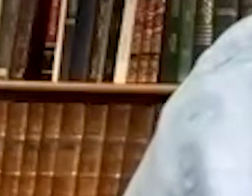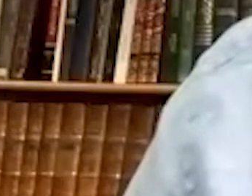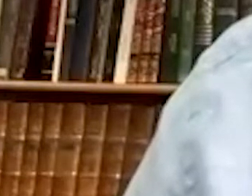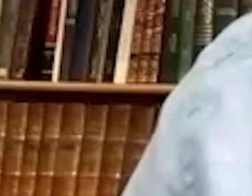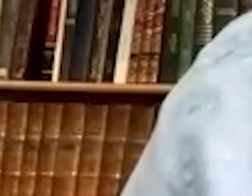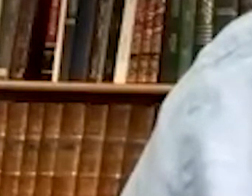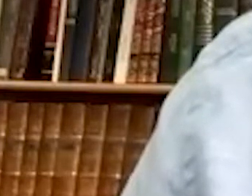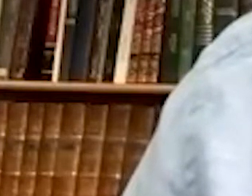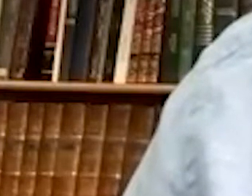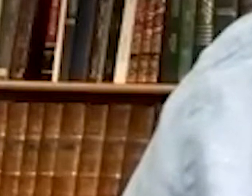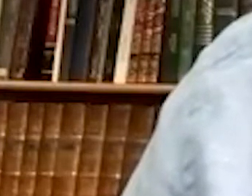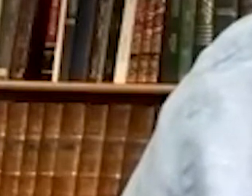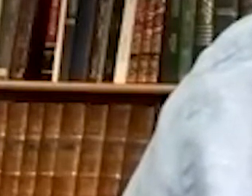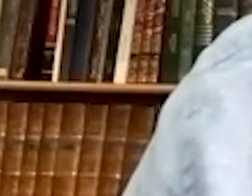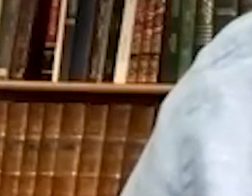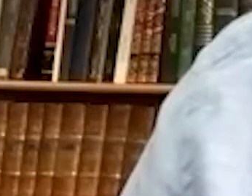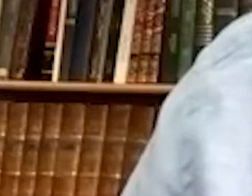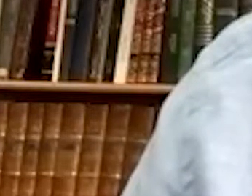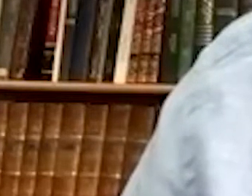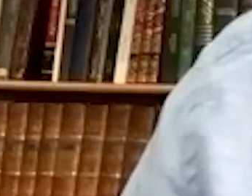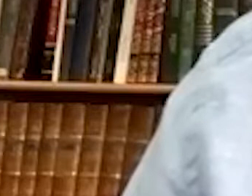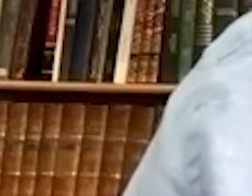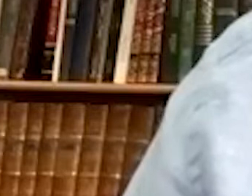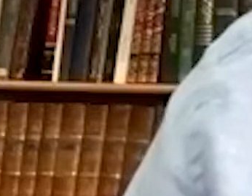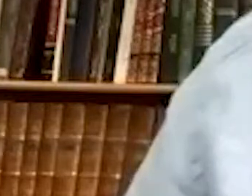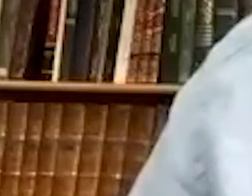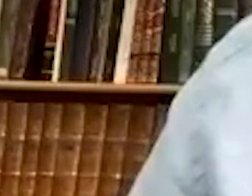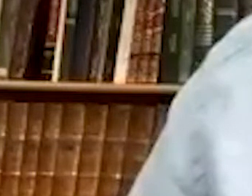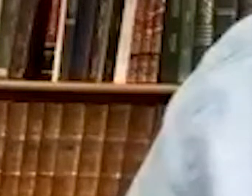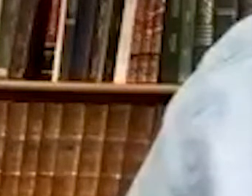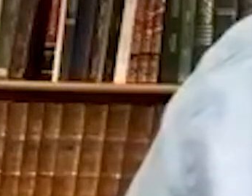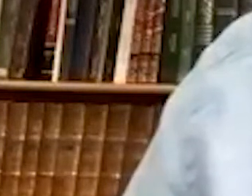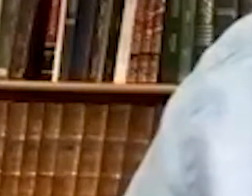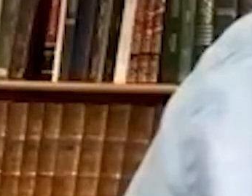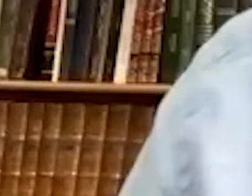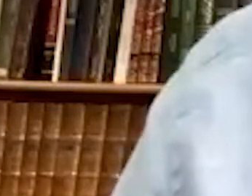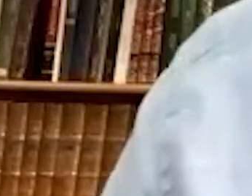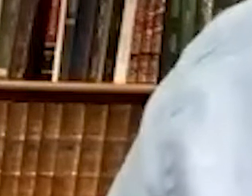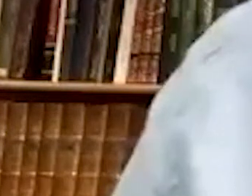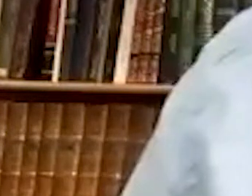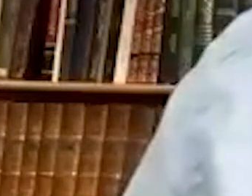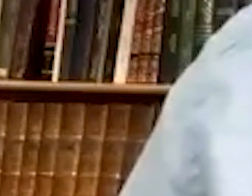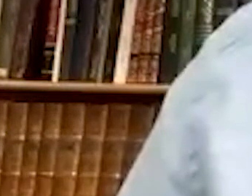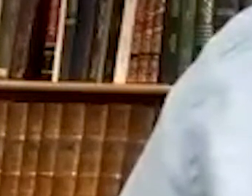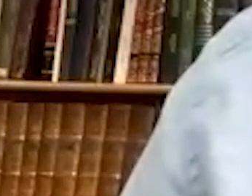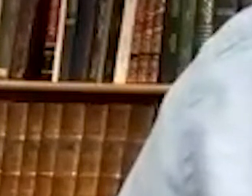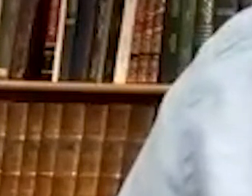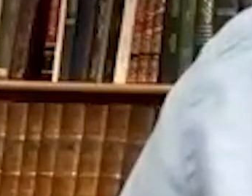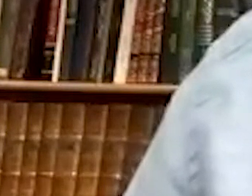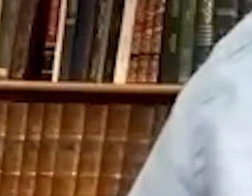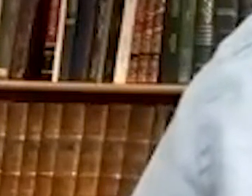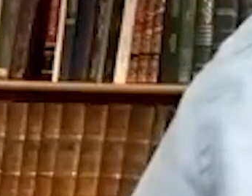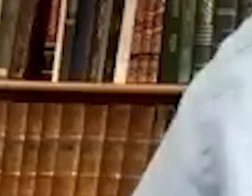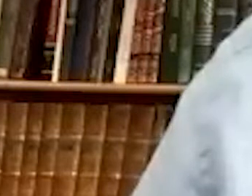آمين. Almighty God, the Lord of the worlds, our Creator and Sustainer, we thank you